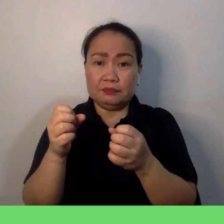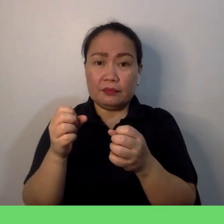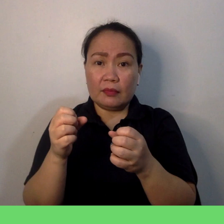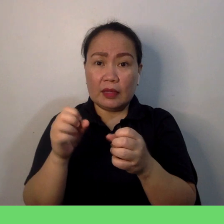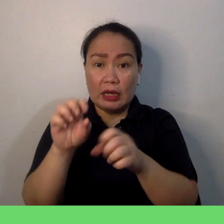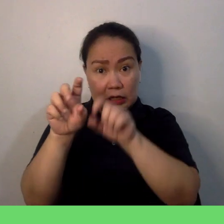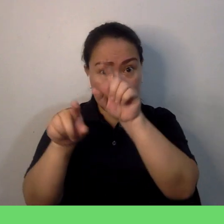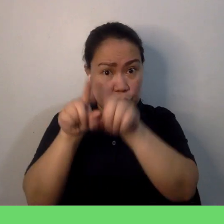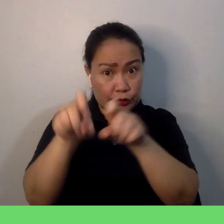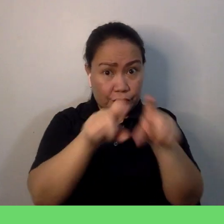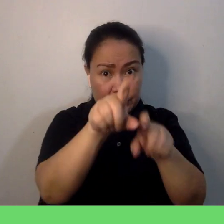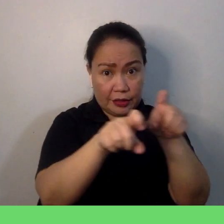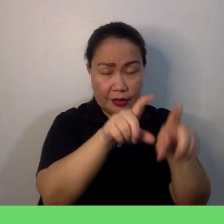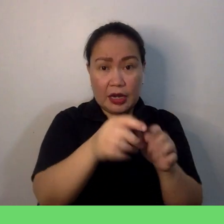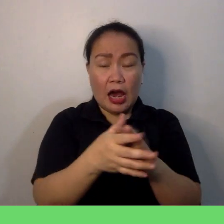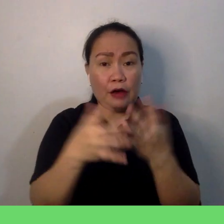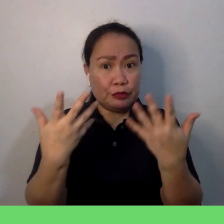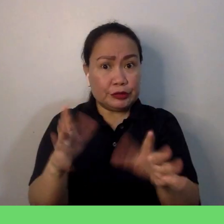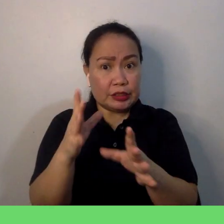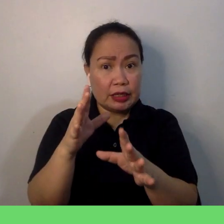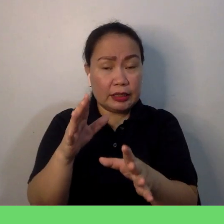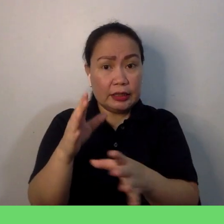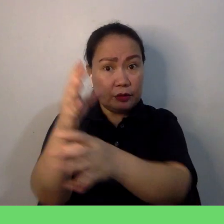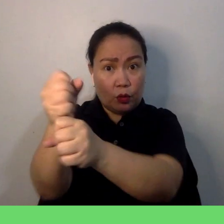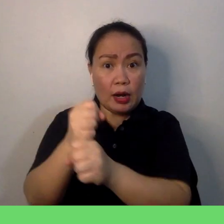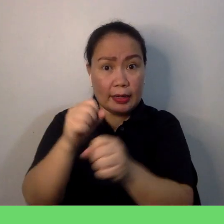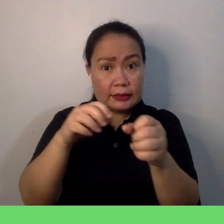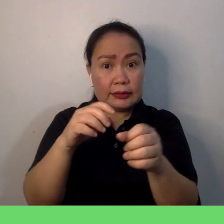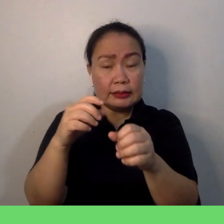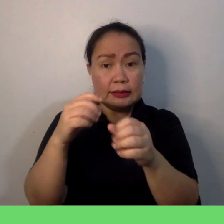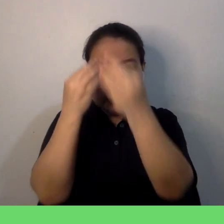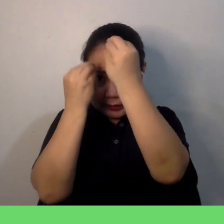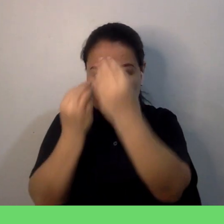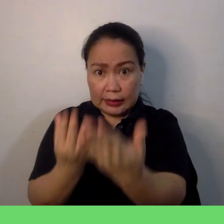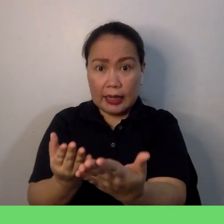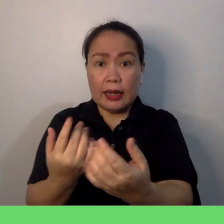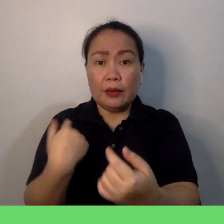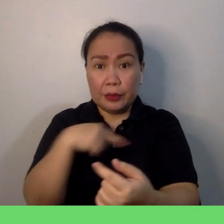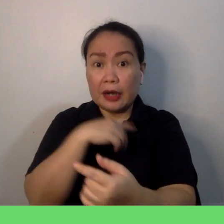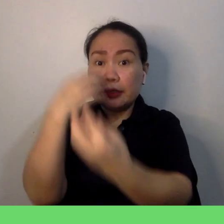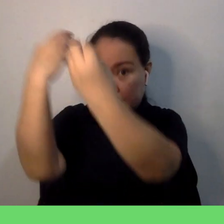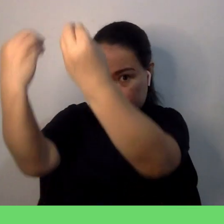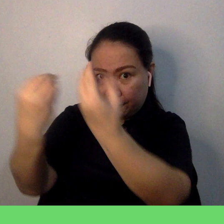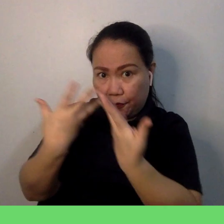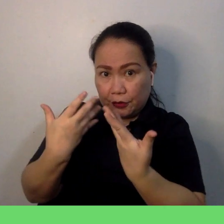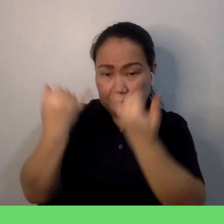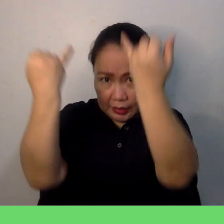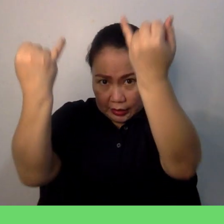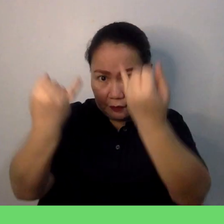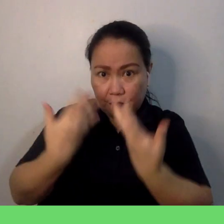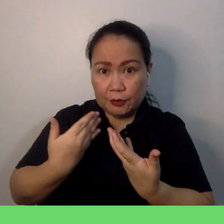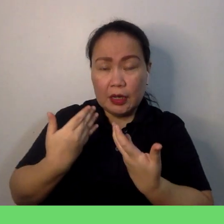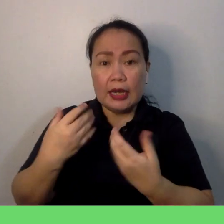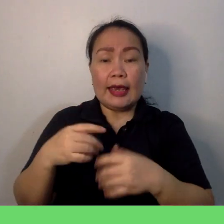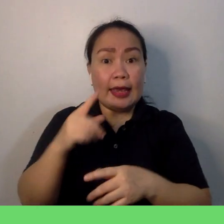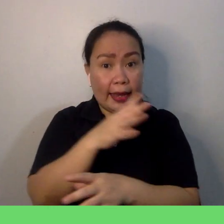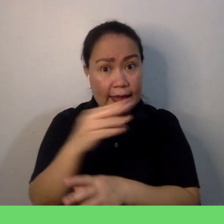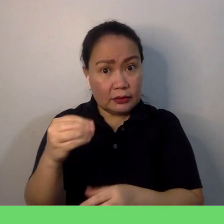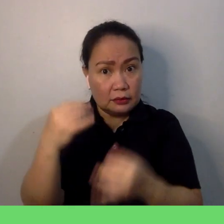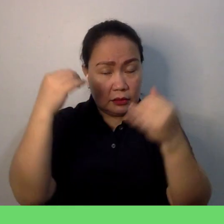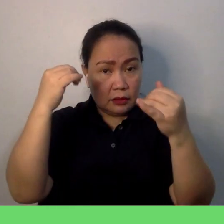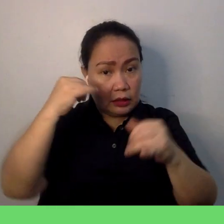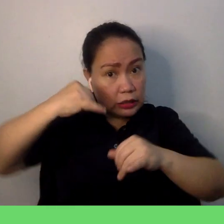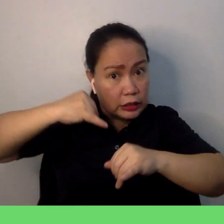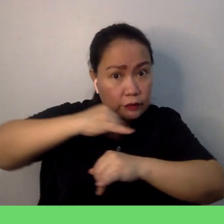yon, tayo, nagiging, nako-convince tayo. 'Di ba? It influences our decision na